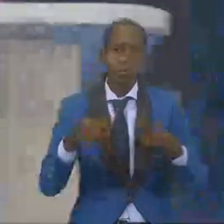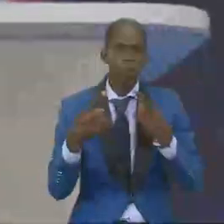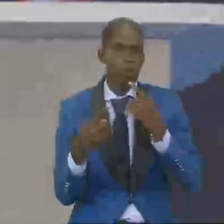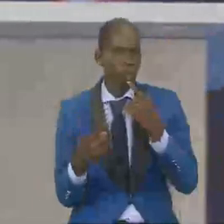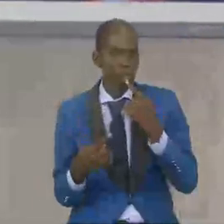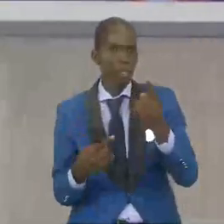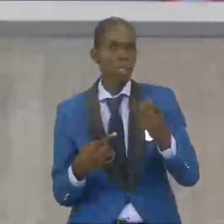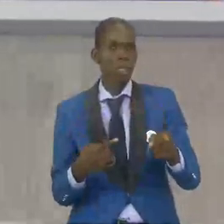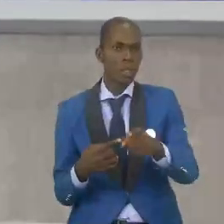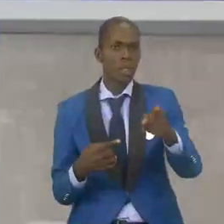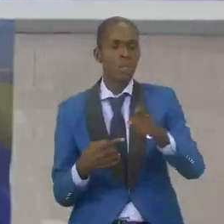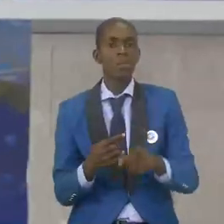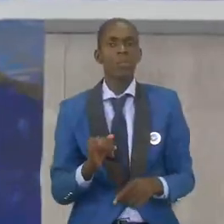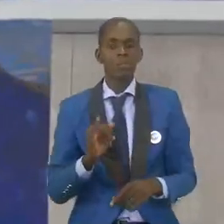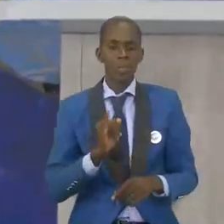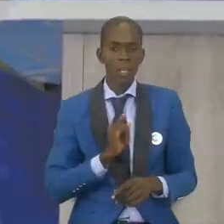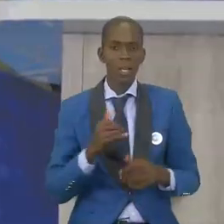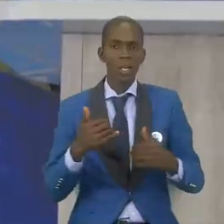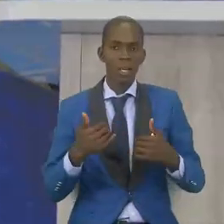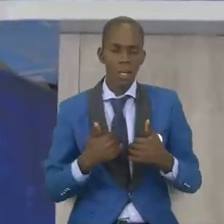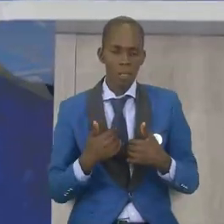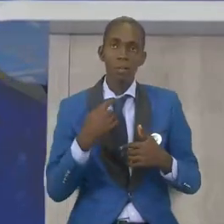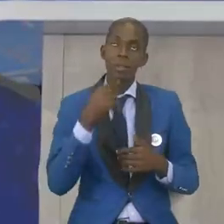dit à Marie, a dit,